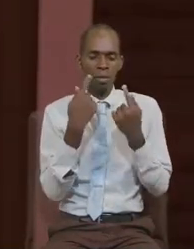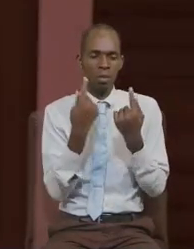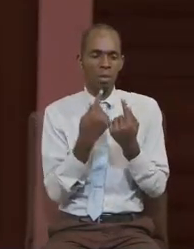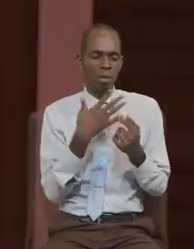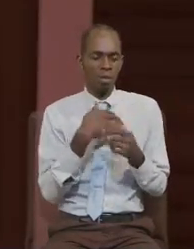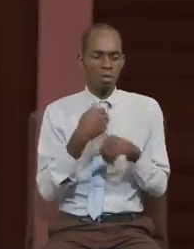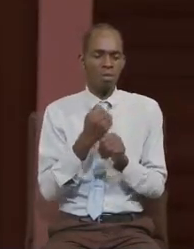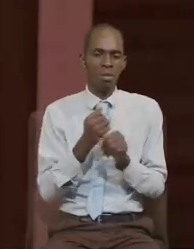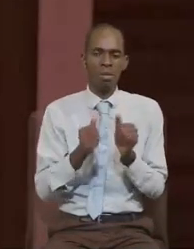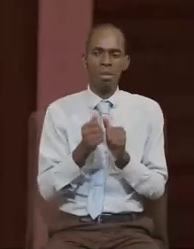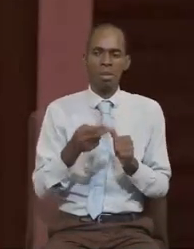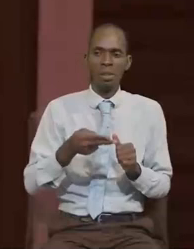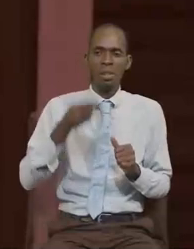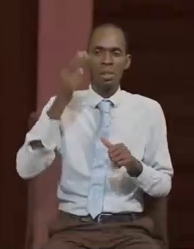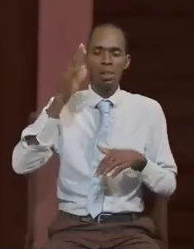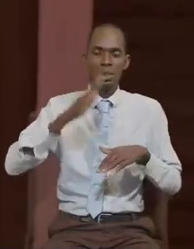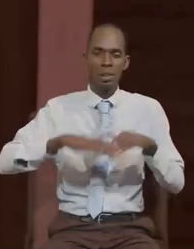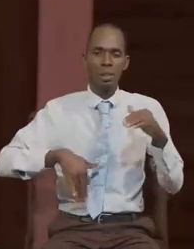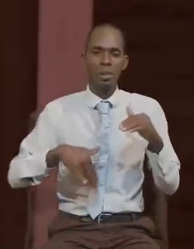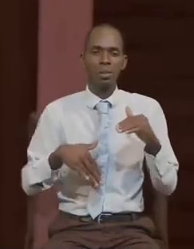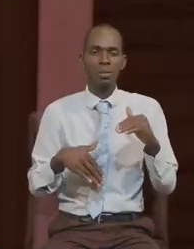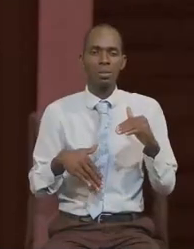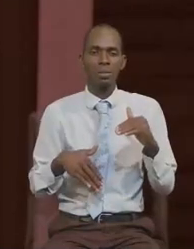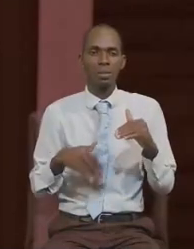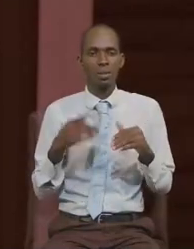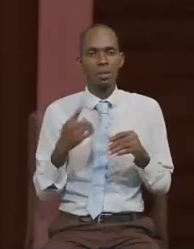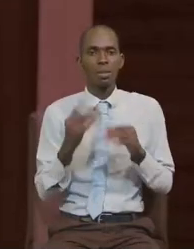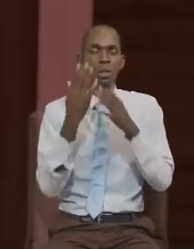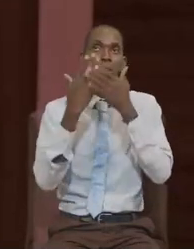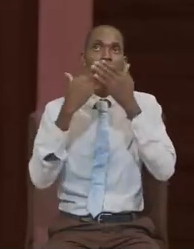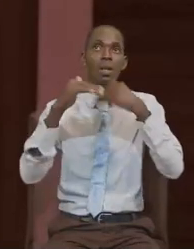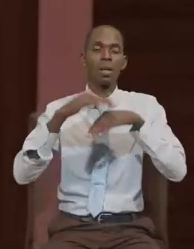que les cieux. 1 Jean,